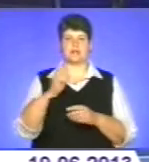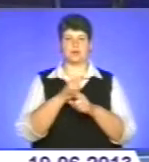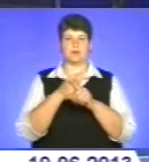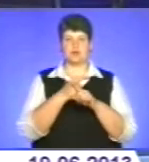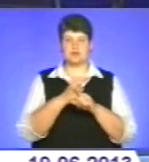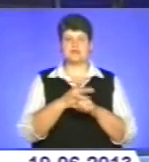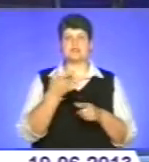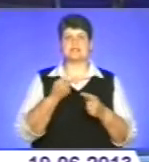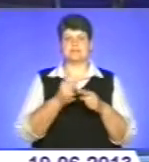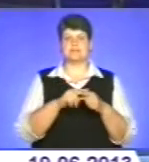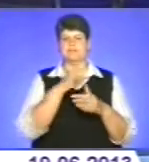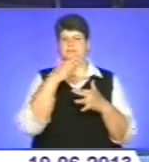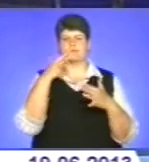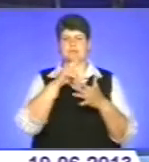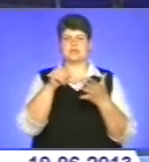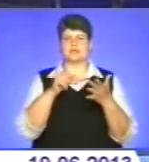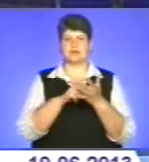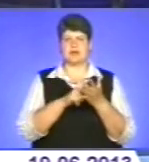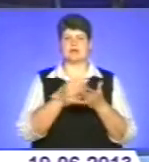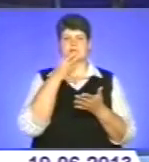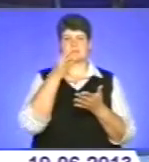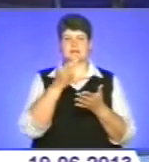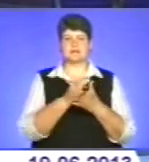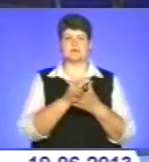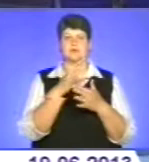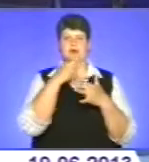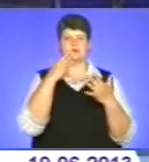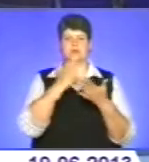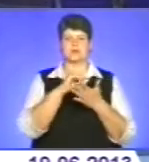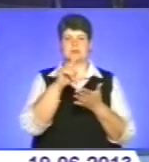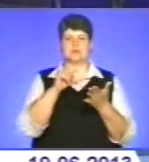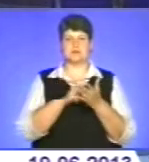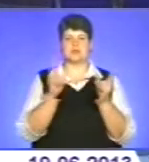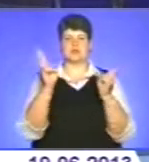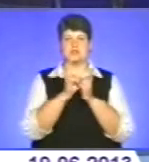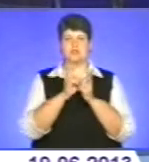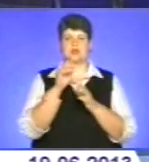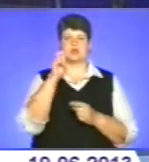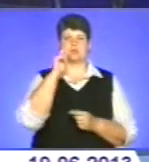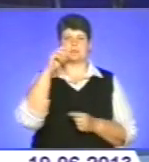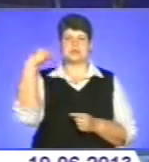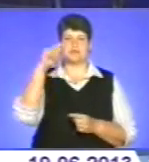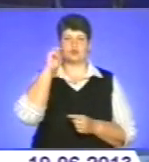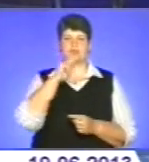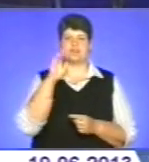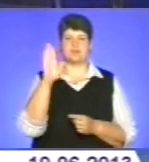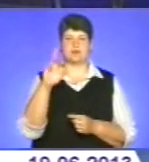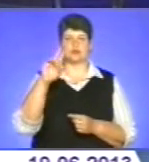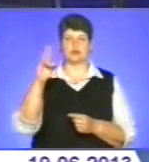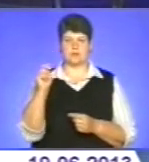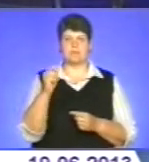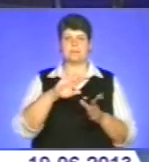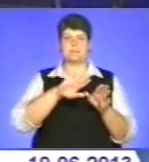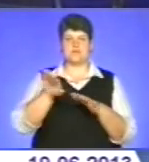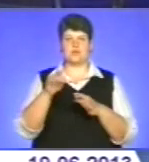двосторонніх відносин обох країн, наголосив Лукашенко під час зустрічі із президентом України Віктором Януковичем. Протягом українсько-білоруських перемовин